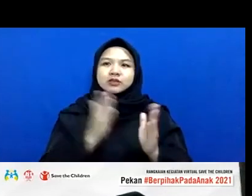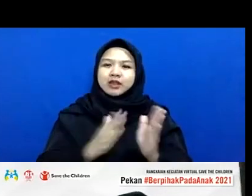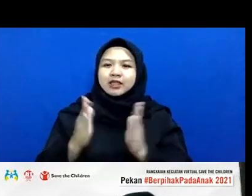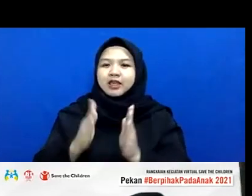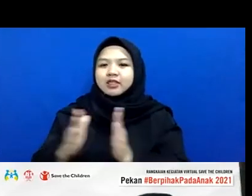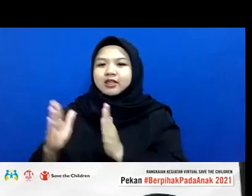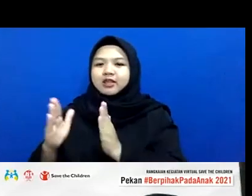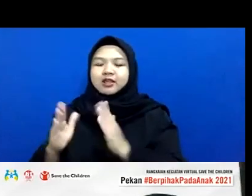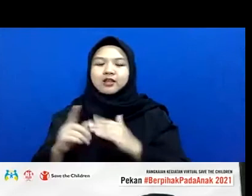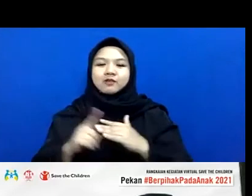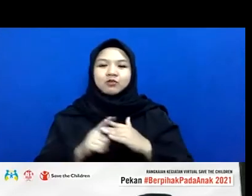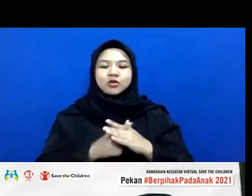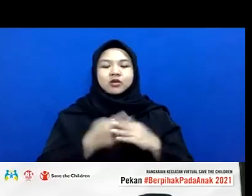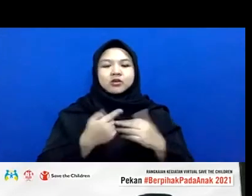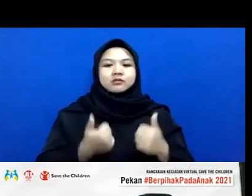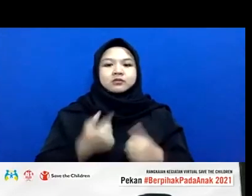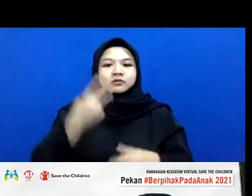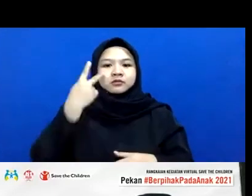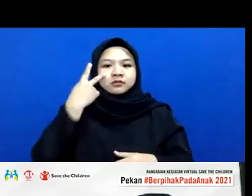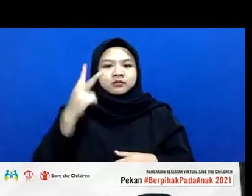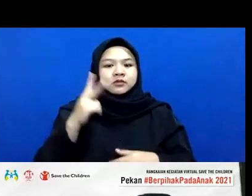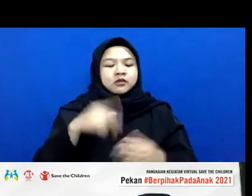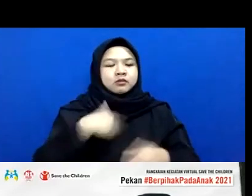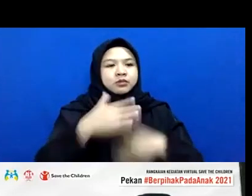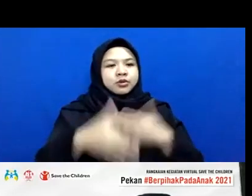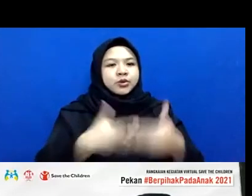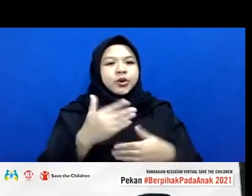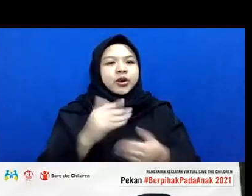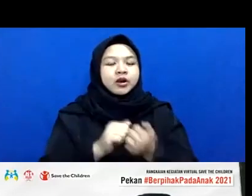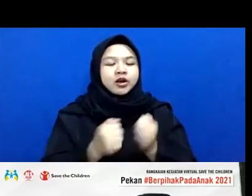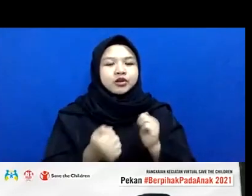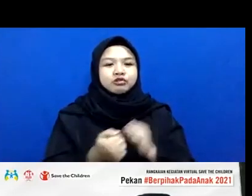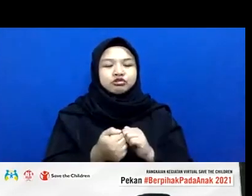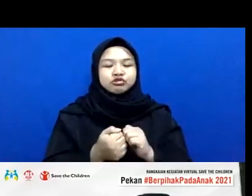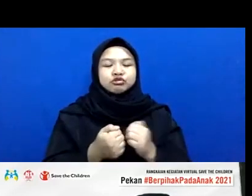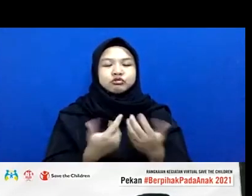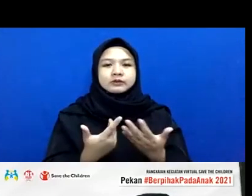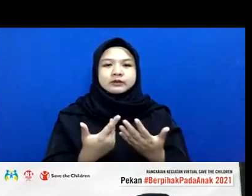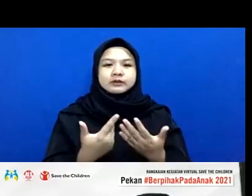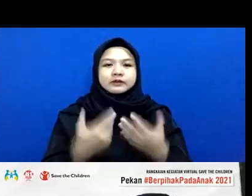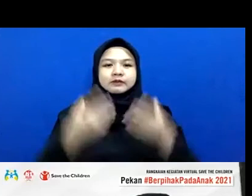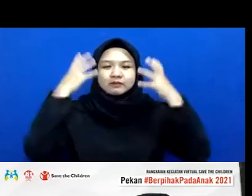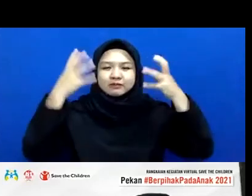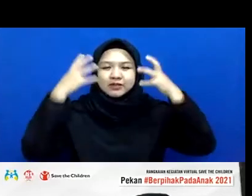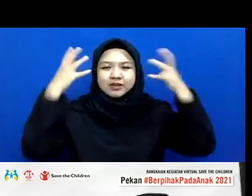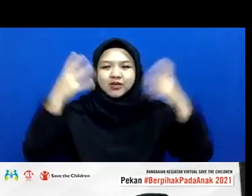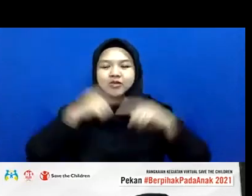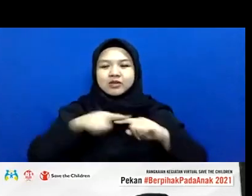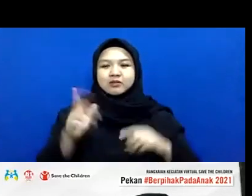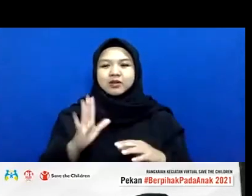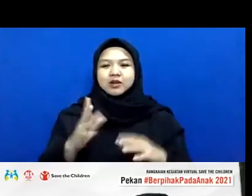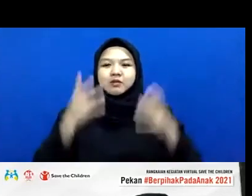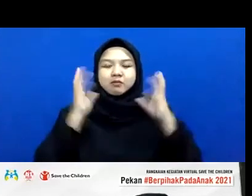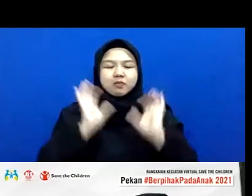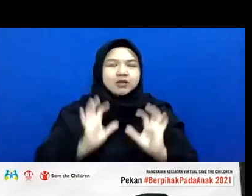mulai bisa mengukur pengelolaan kasusnya, dia tidak meskipun burnout tapi nggak terlalu banyak burnout